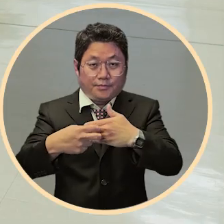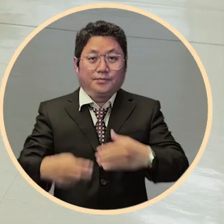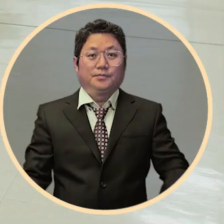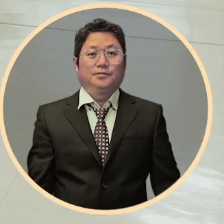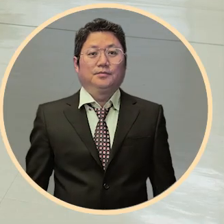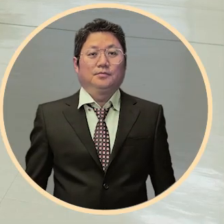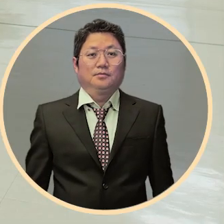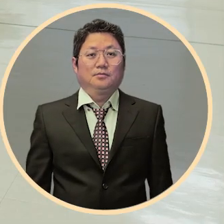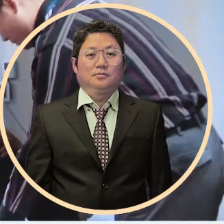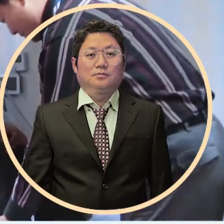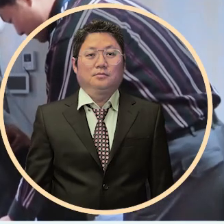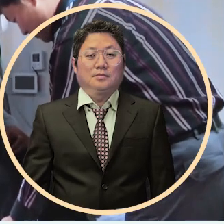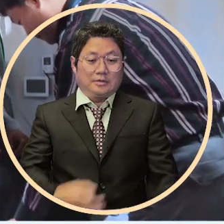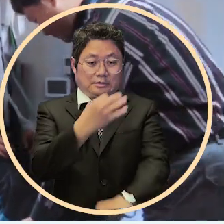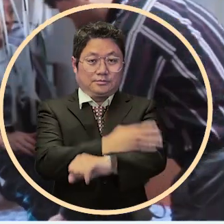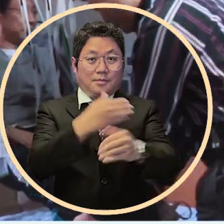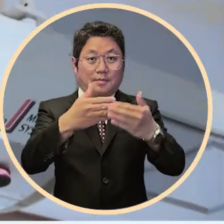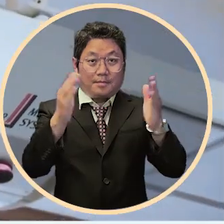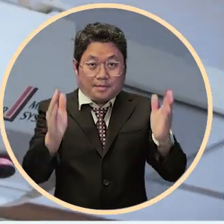소아낮병동,